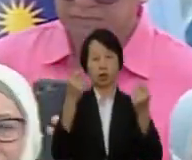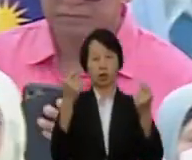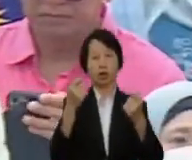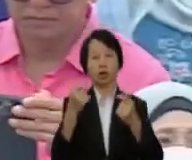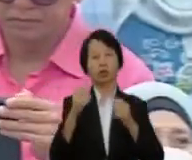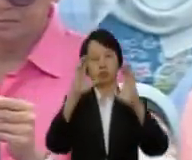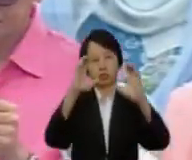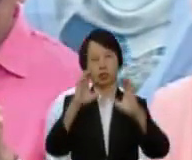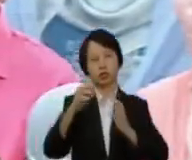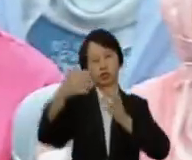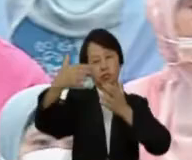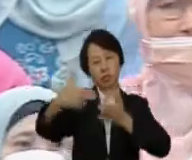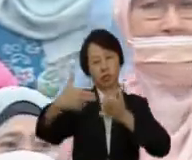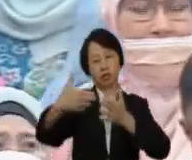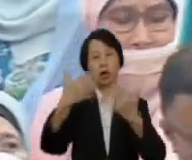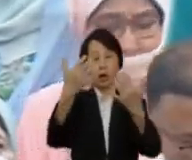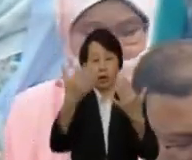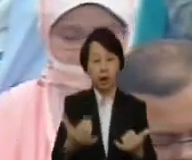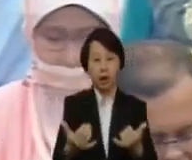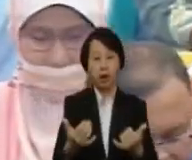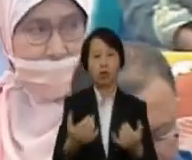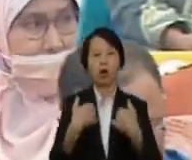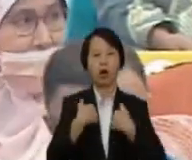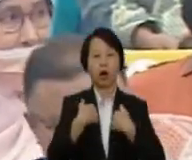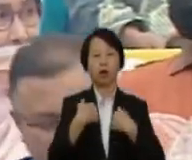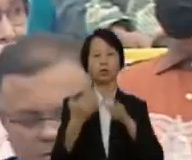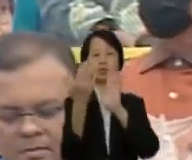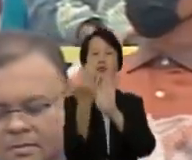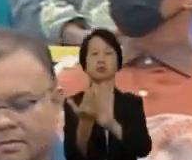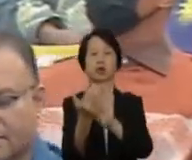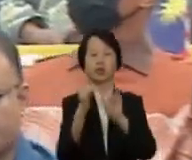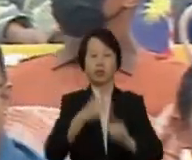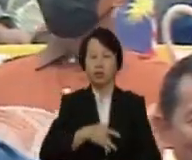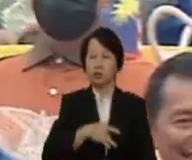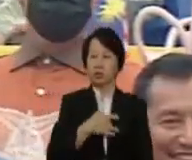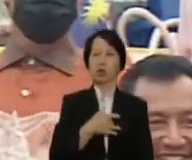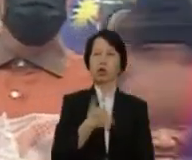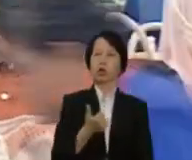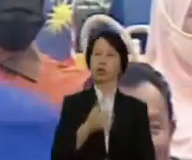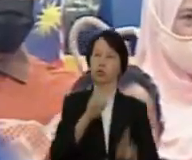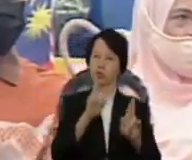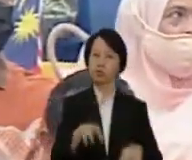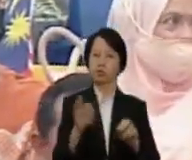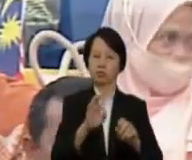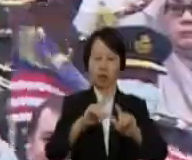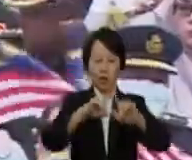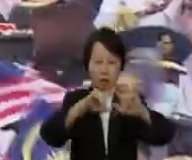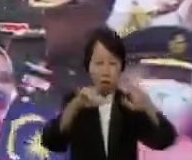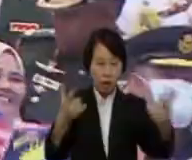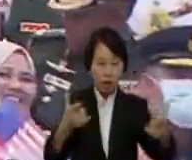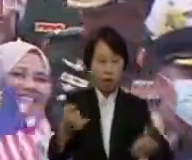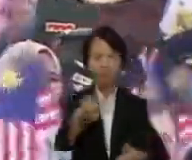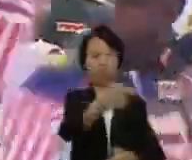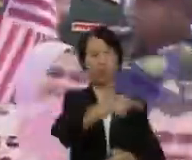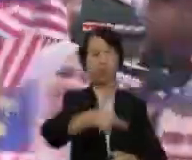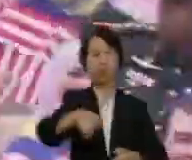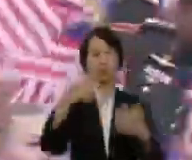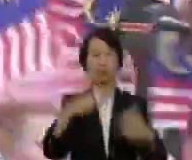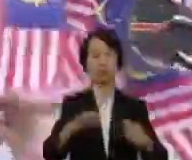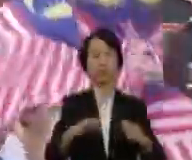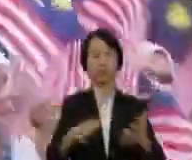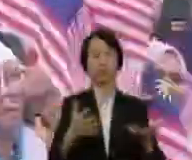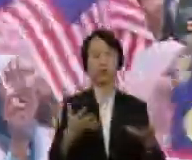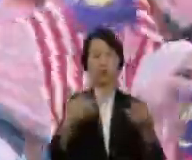secara maya, apabila kembali berada di lokasi, kita dapat rasa semangat rakyat juga berbeza kerana mereka sudah